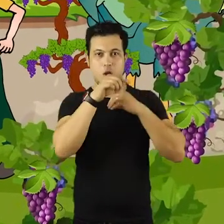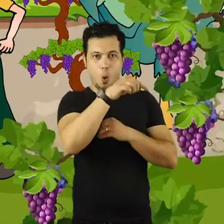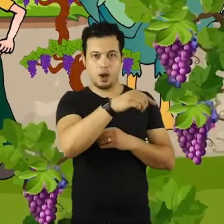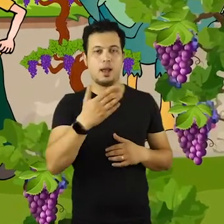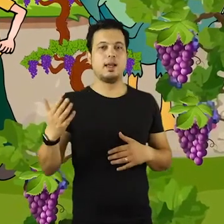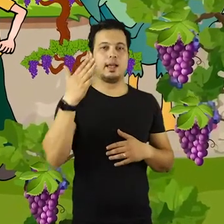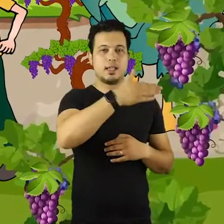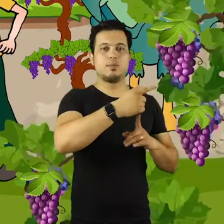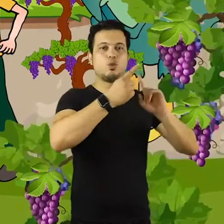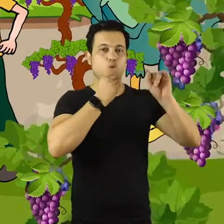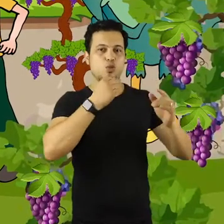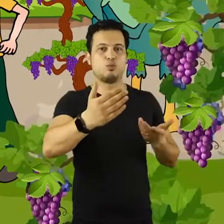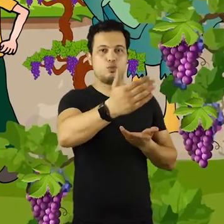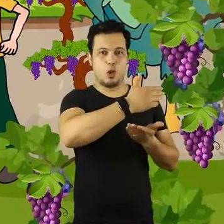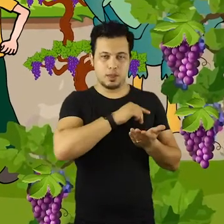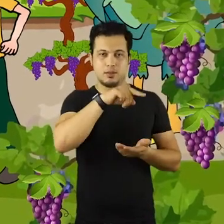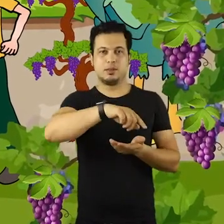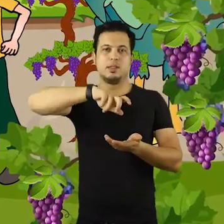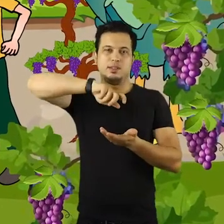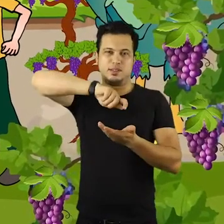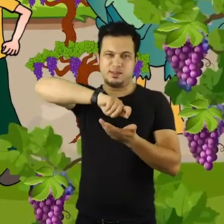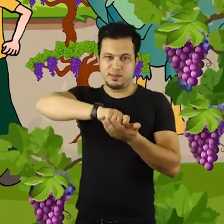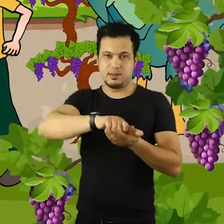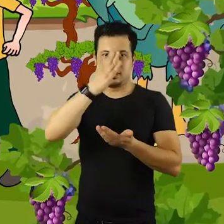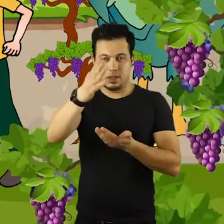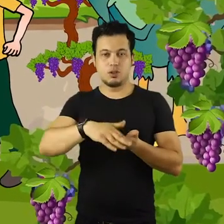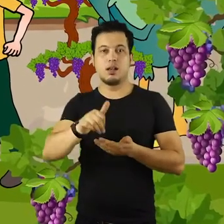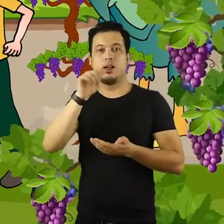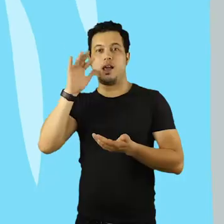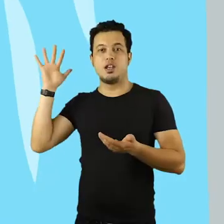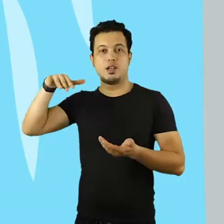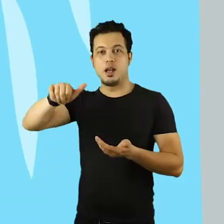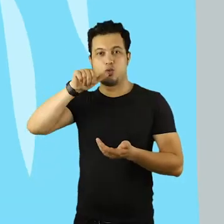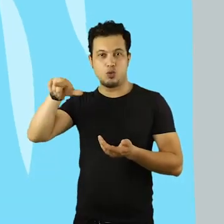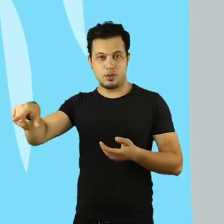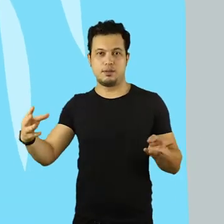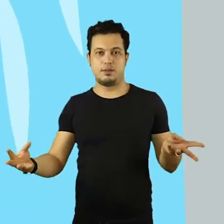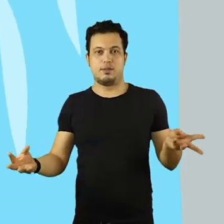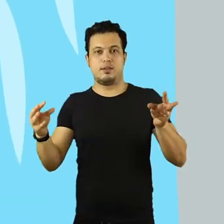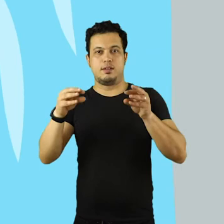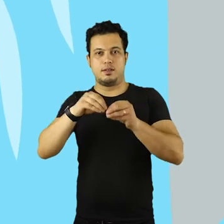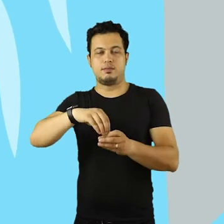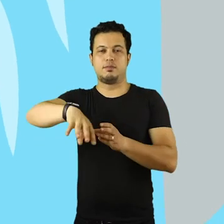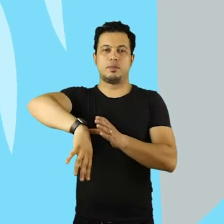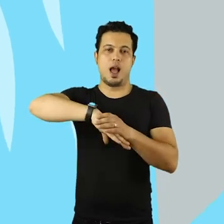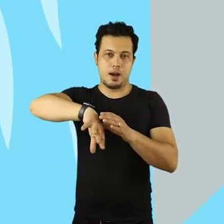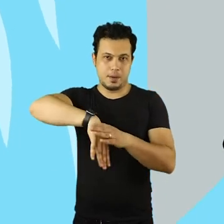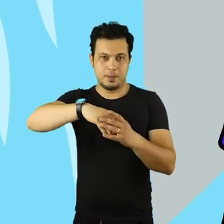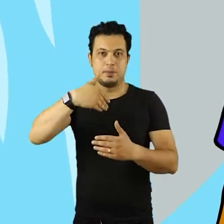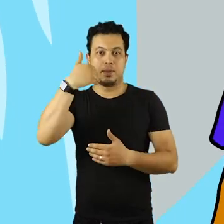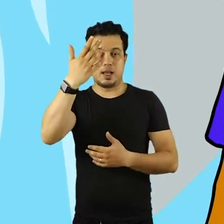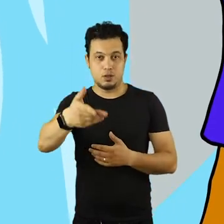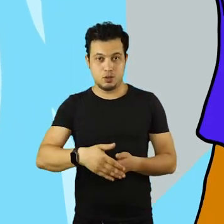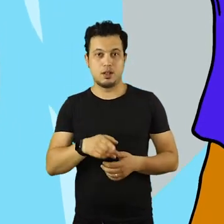Sonra onların sularını çıkartıp şelalenin suyuna karıştırdılar. İki suyu birbirine katar